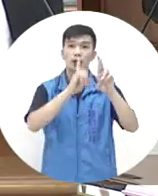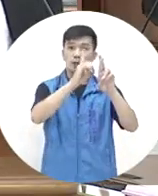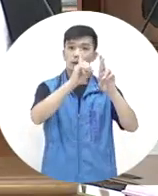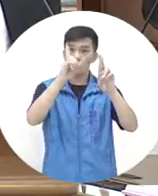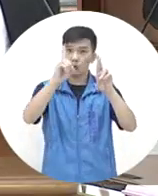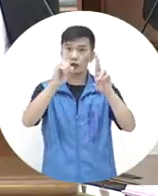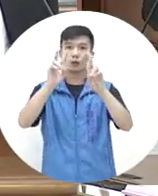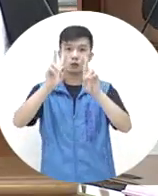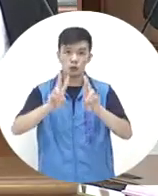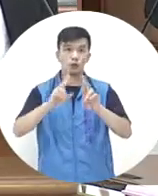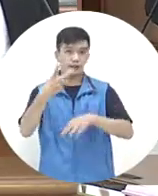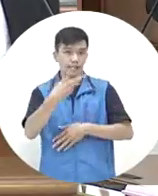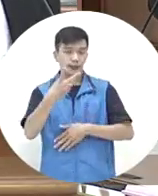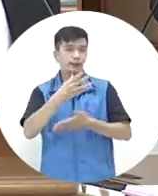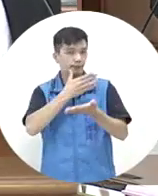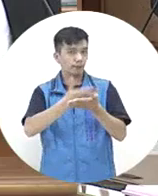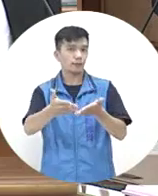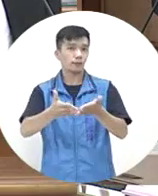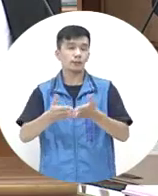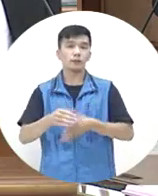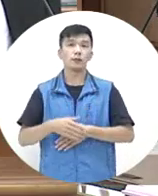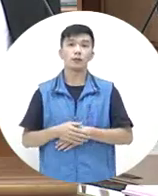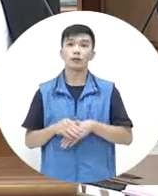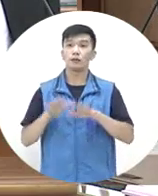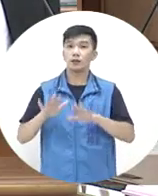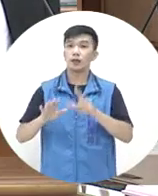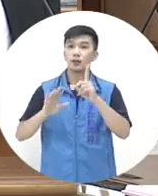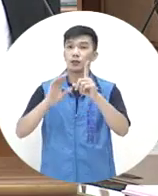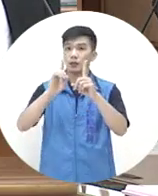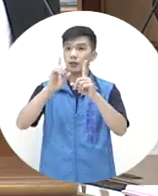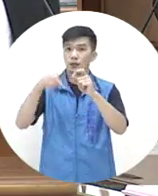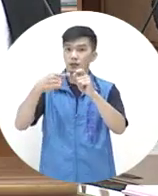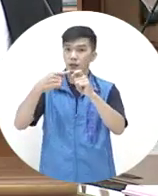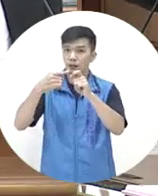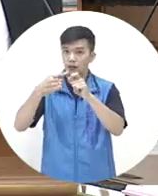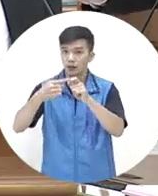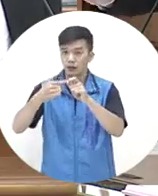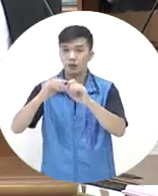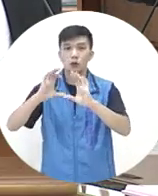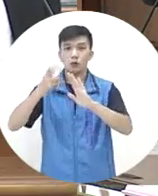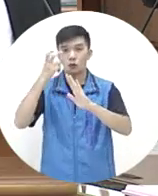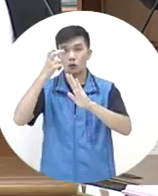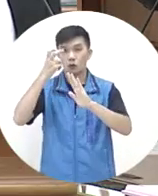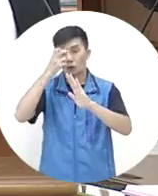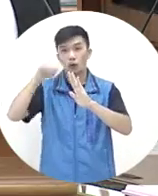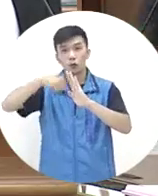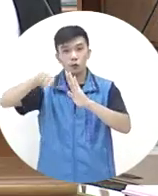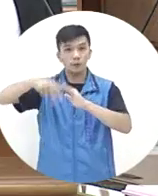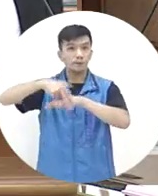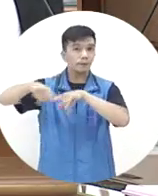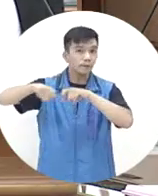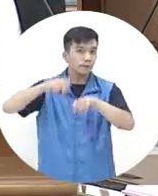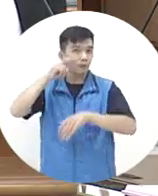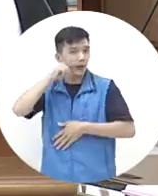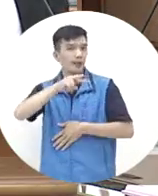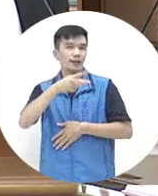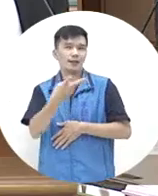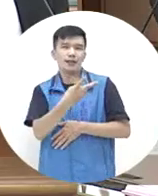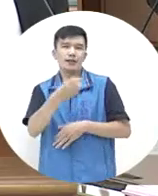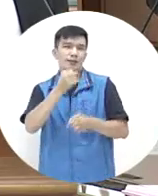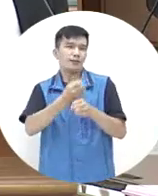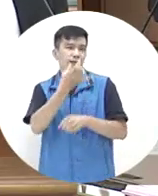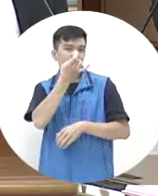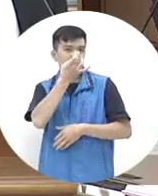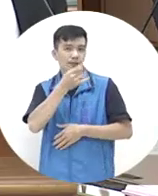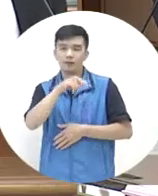现在在100年的这个国管院都市计划里面，我们看到 RD1 跟 RD2 很多不可行之处啊，所以